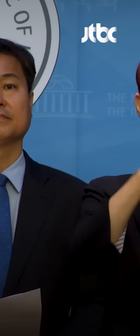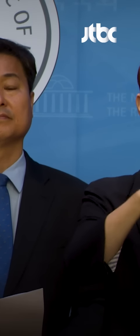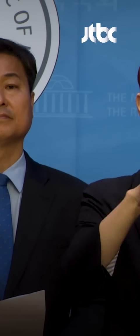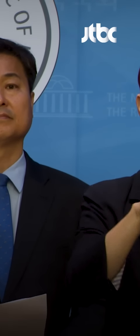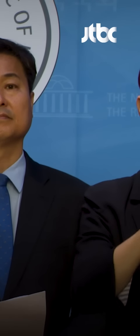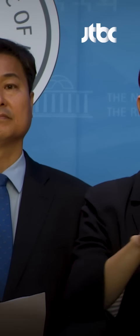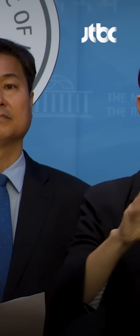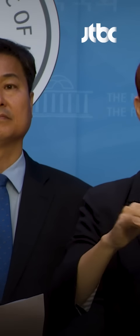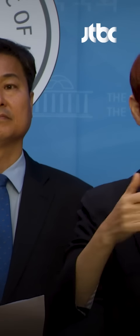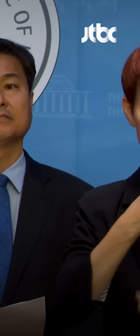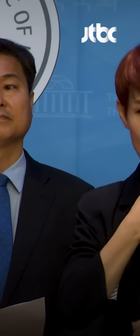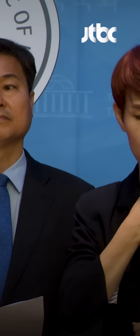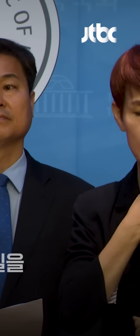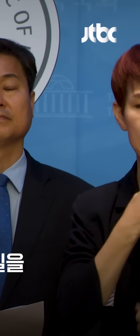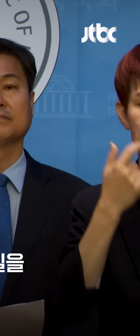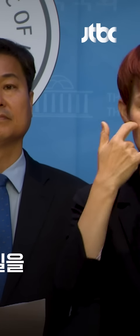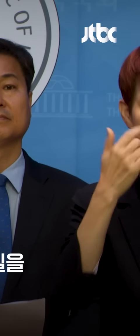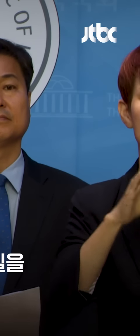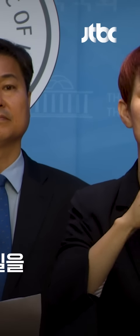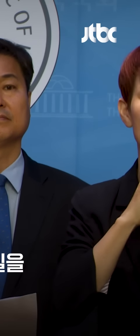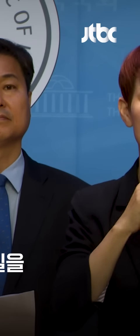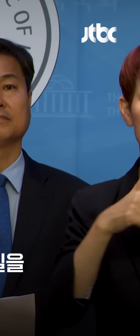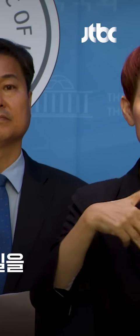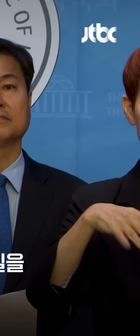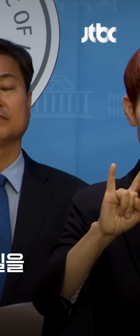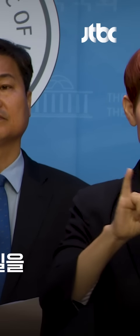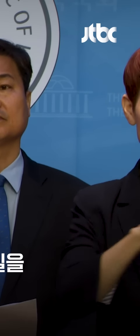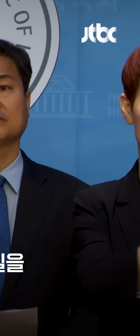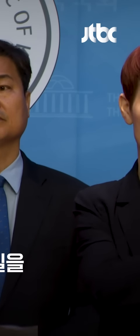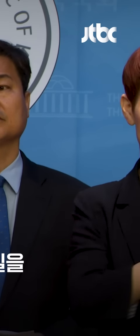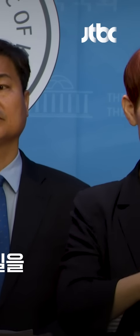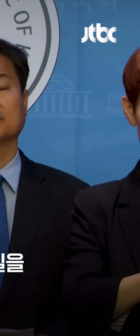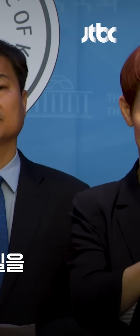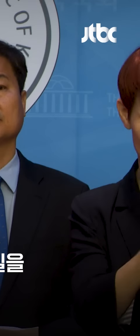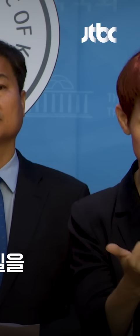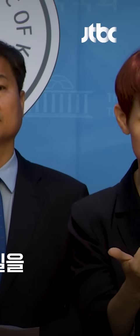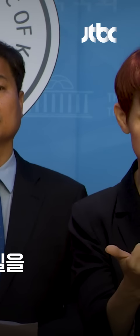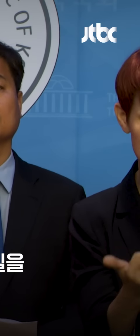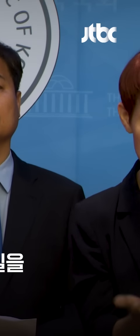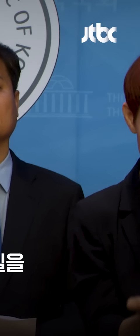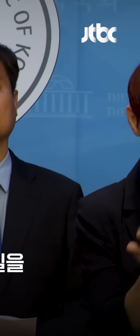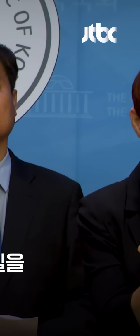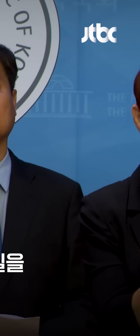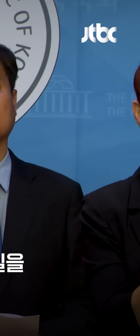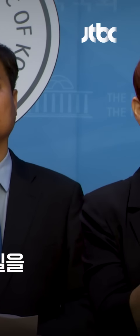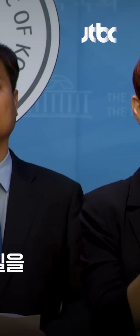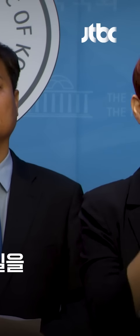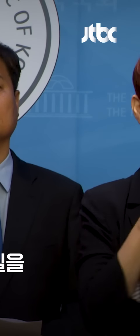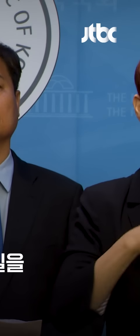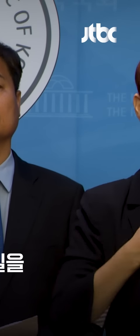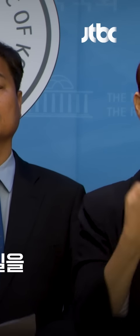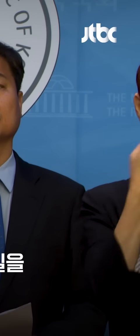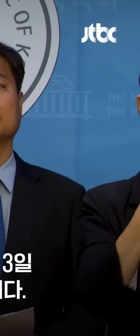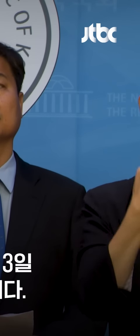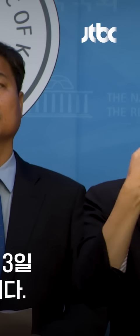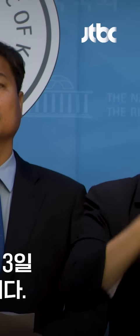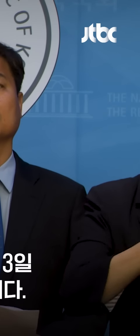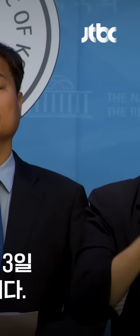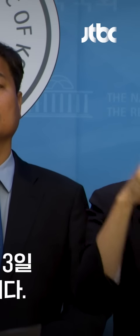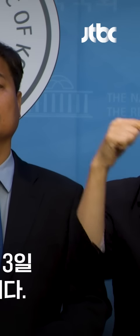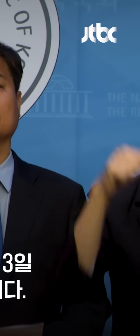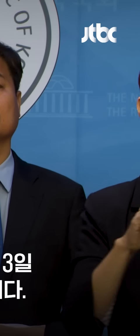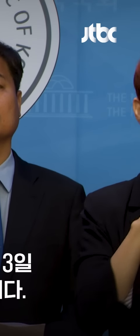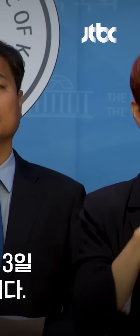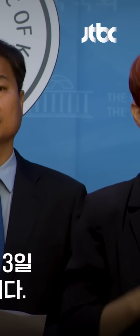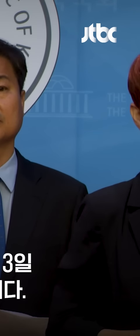뜻은 명명백백합니다. 최상병 순직 사건 수사 외압의 진실을 명백하게 밝히라는 것입니다. 이를 위한